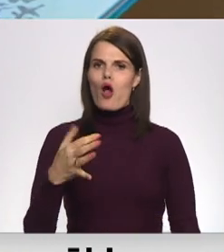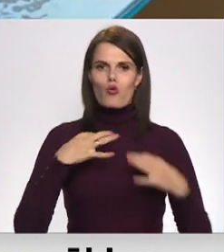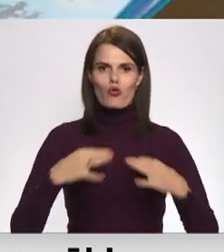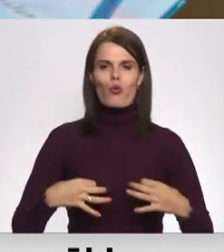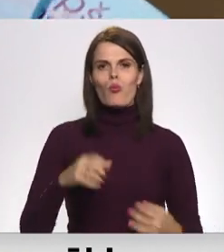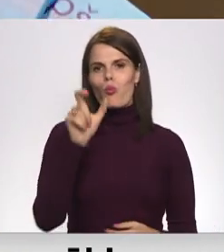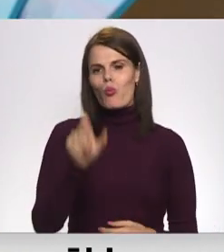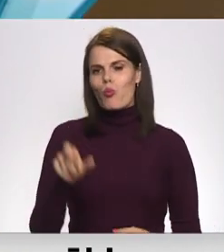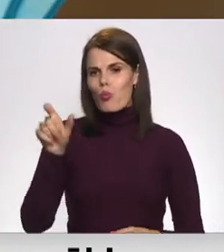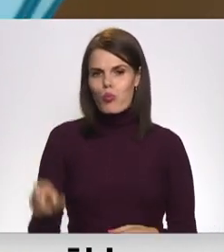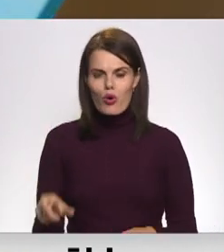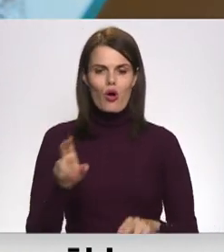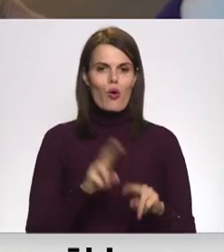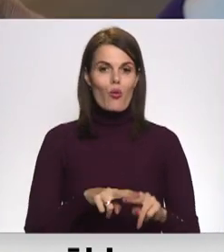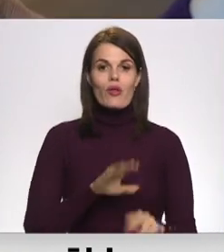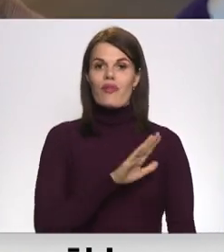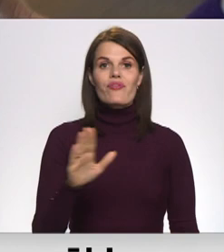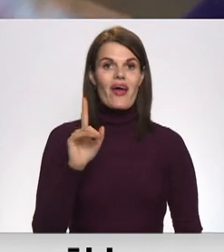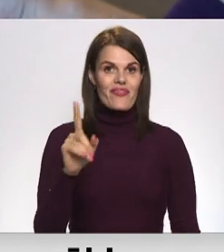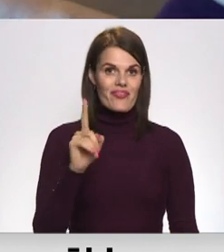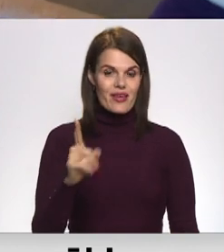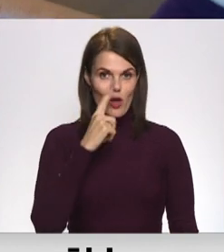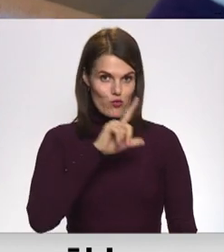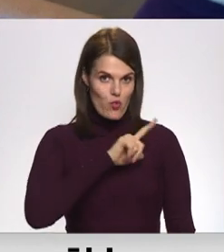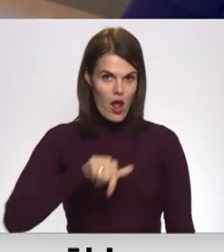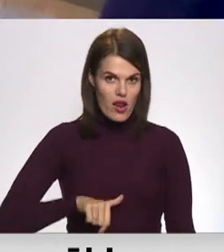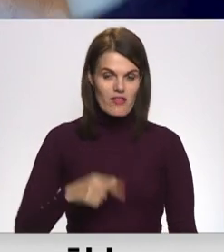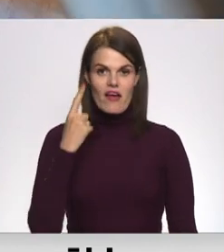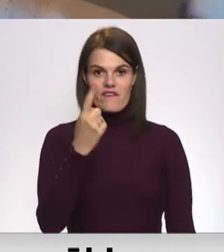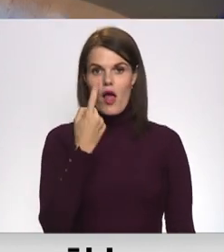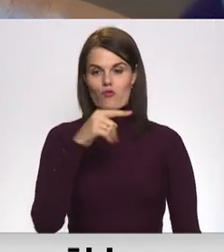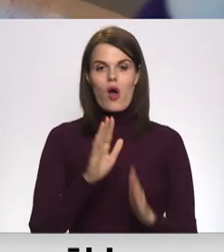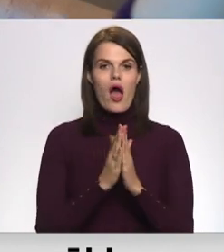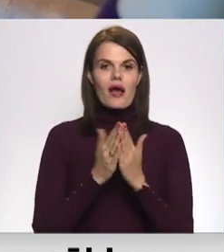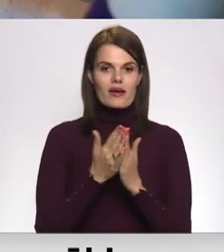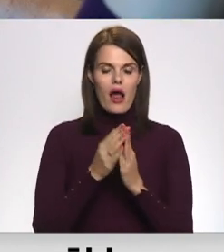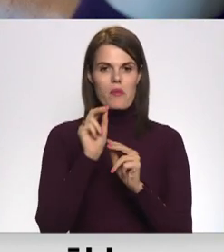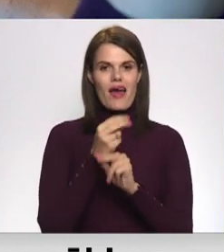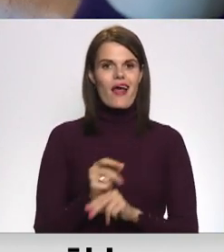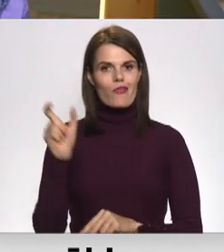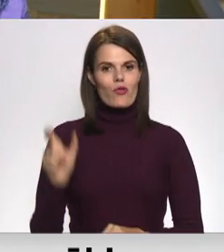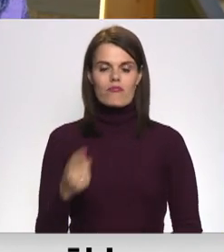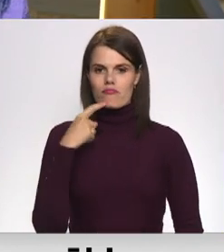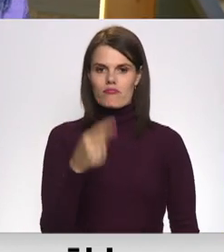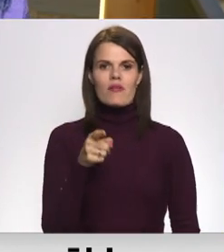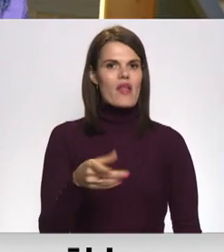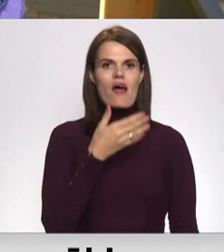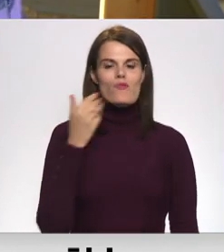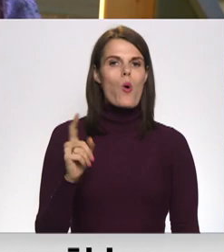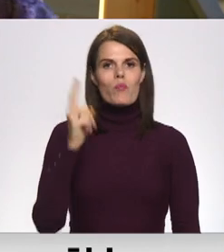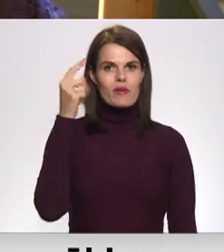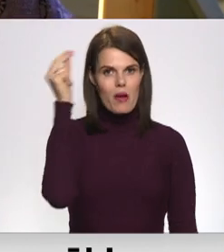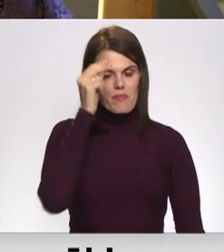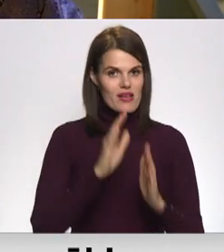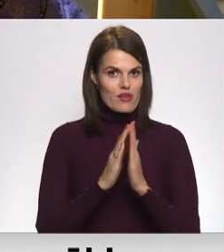profesori, turklāt ne tikai no Latvijas. Viena no grāmatas redaktoriem uzsver, ka šī nav pirmā lībiešu mācību grāmata, bet tā īpaši